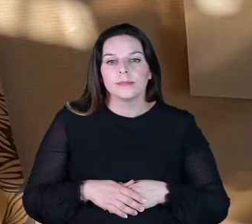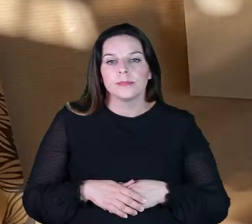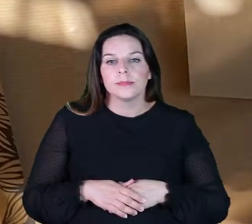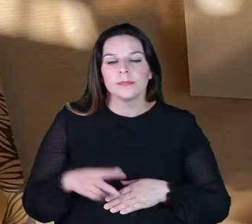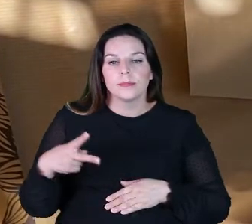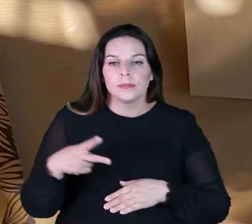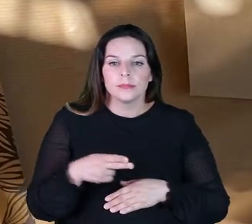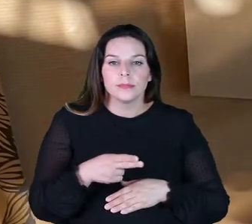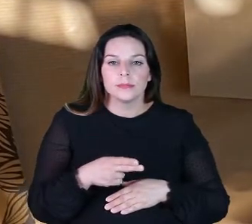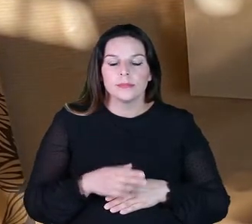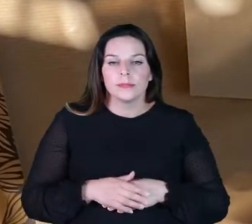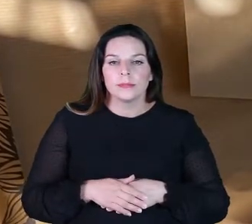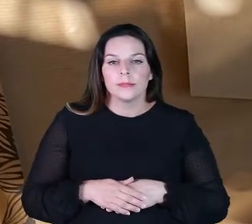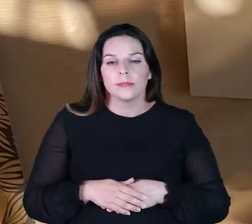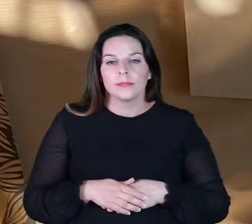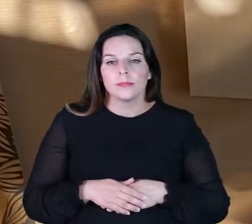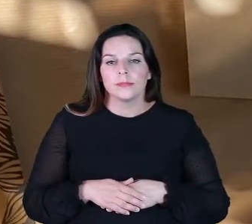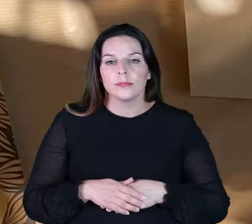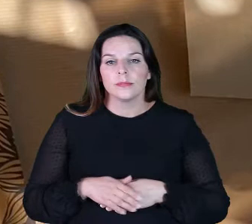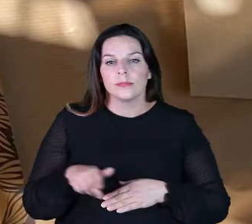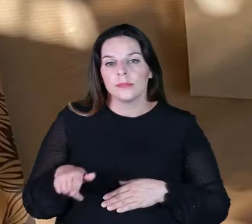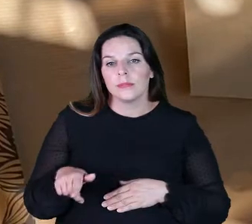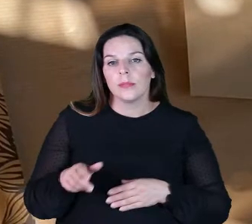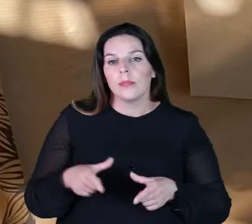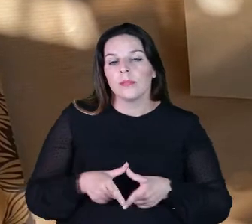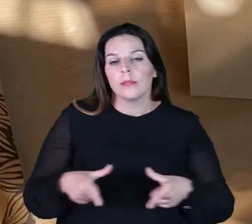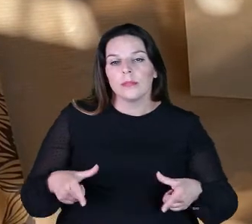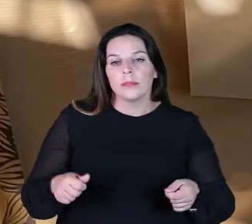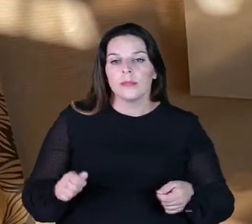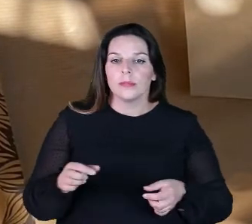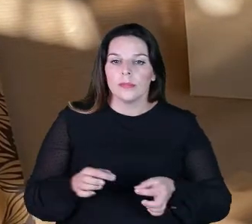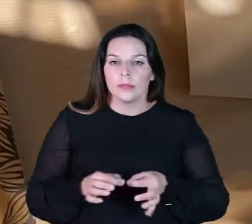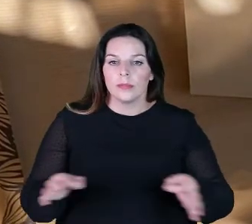I przecinacie za chwileczkę tą kartkę A4